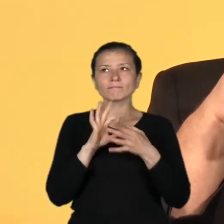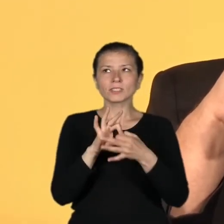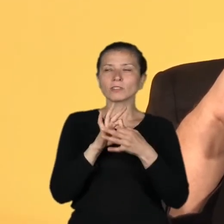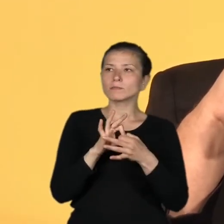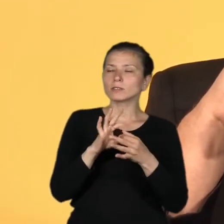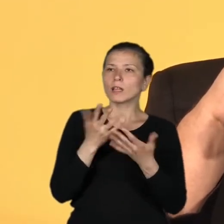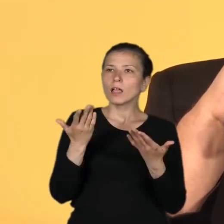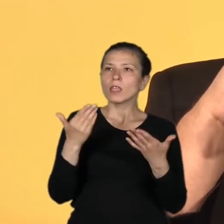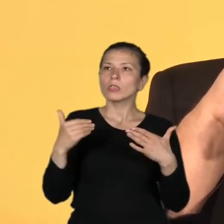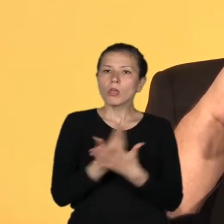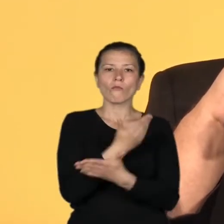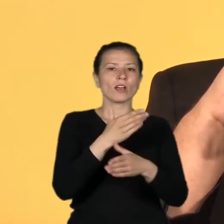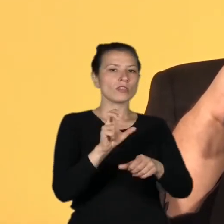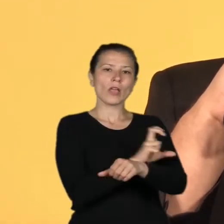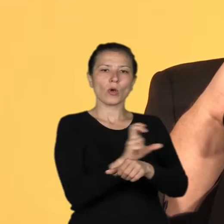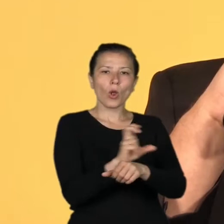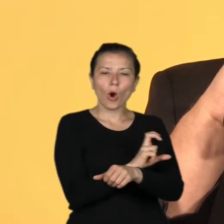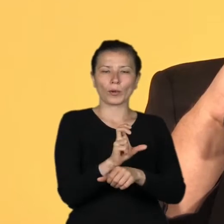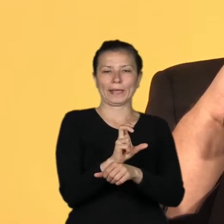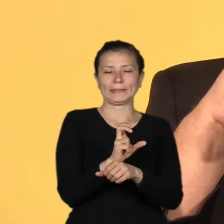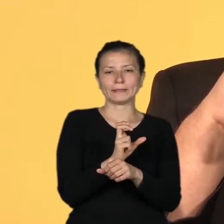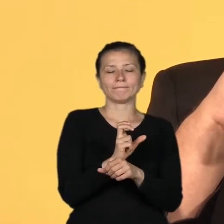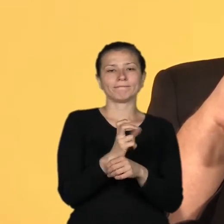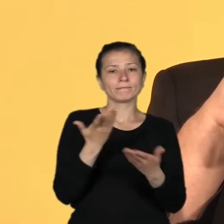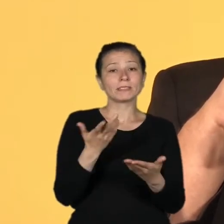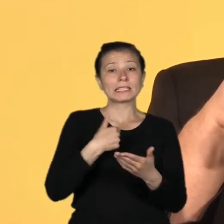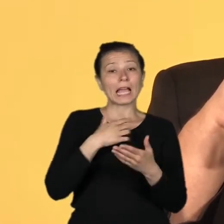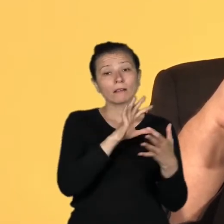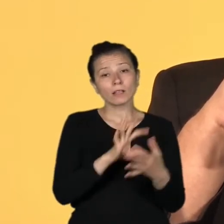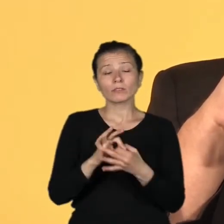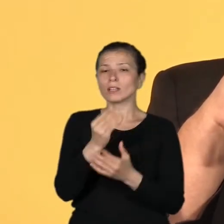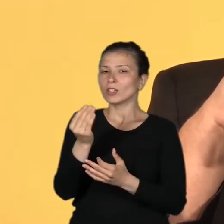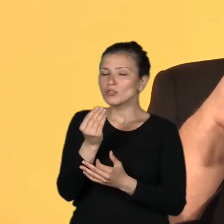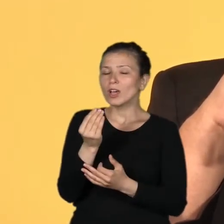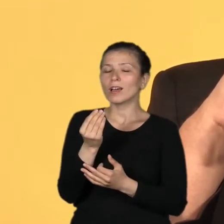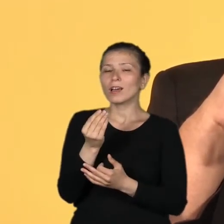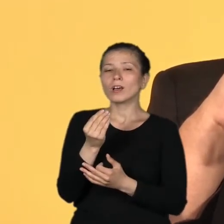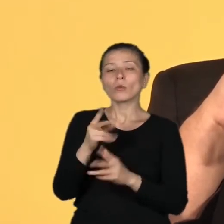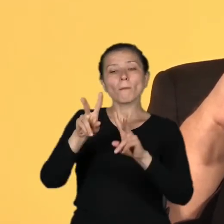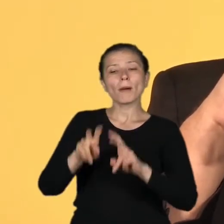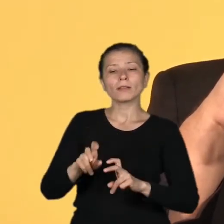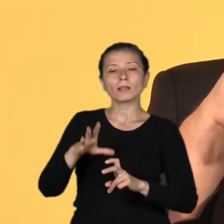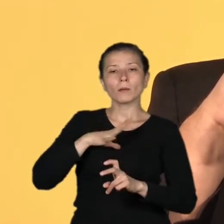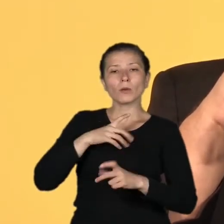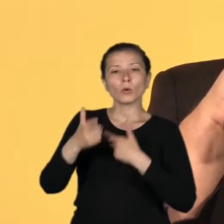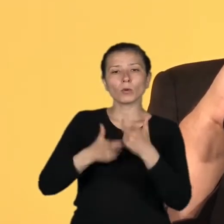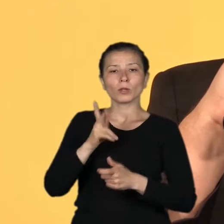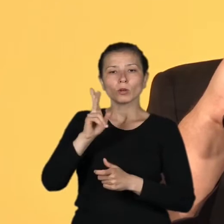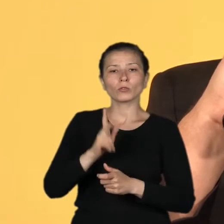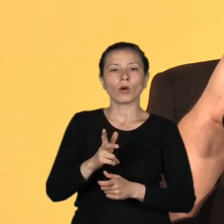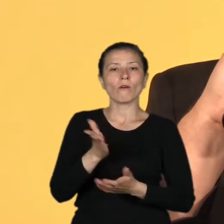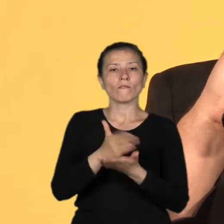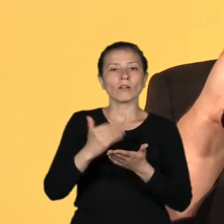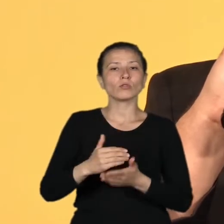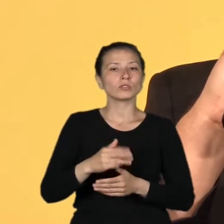tymi nowoczesnymi technologiami, to nawiążę jeszcze jednym zdaniem do badań, które robił w zeszłym roku Wojewódzki